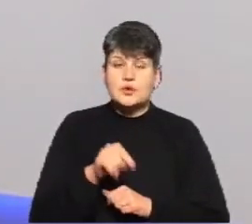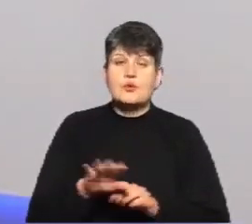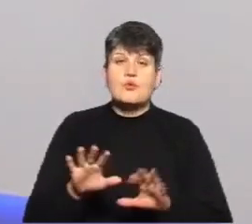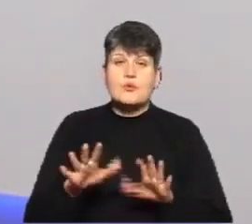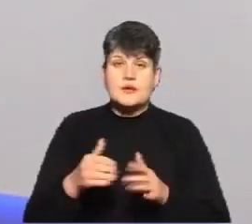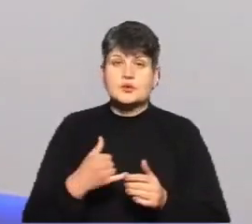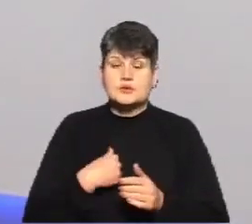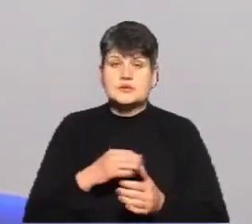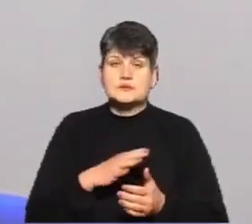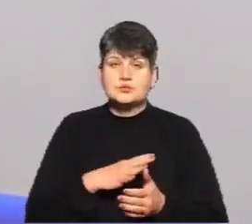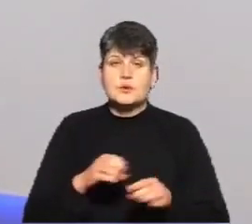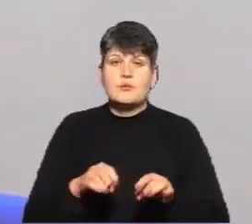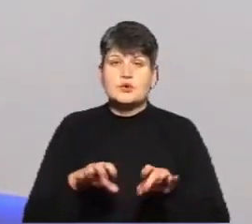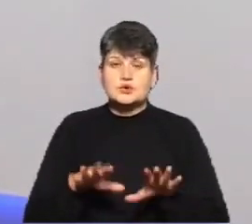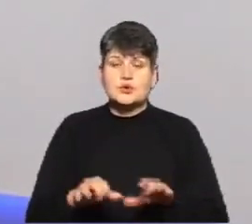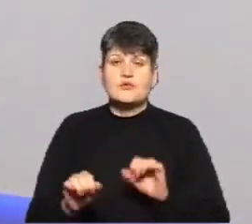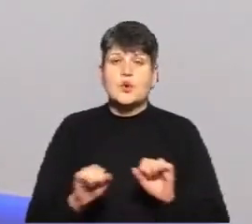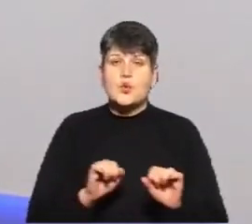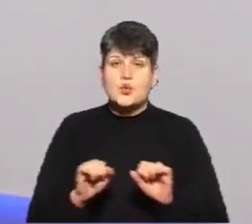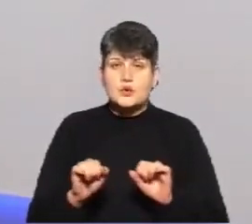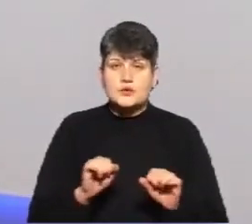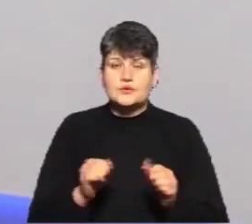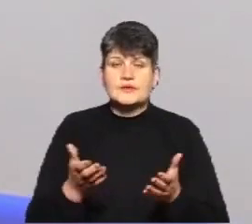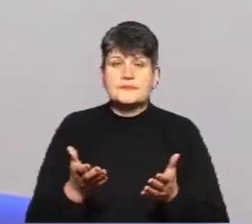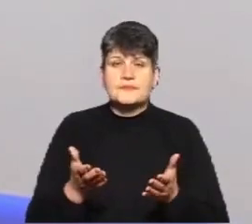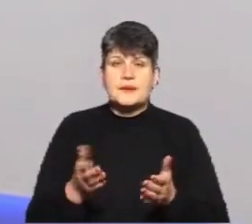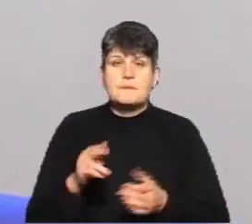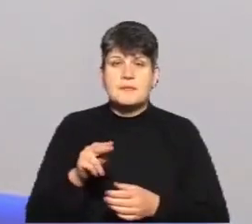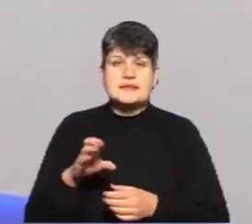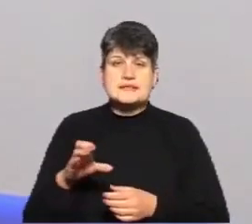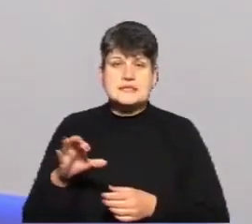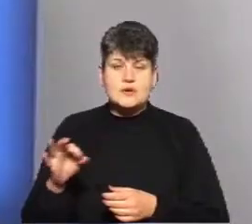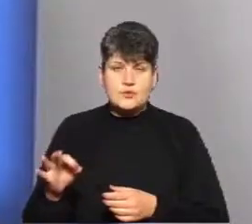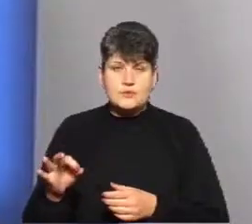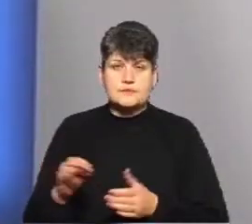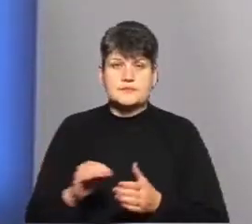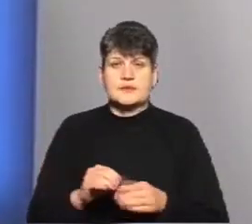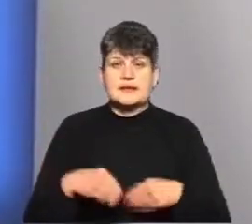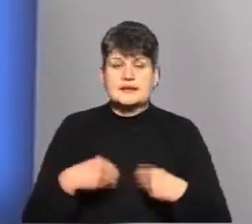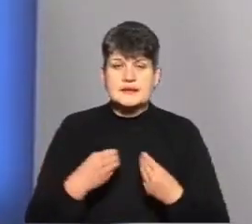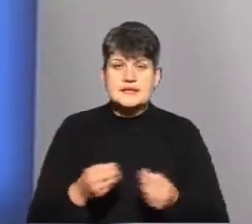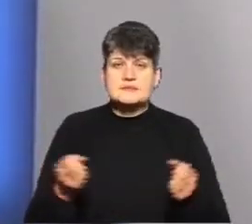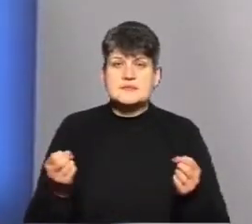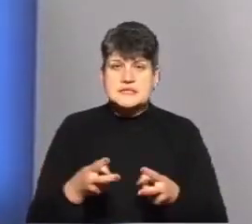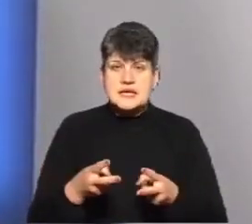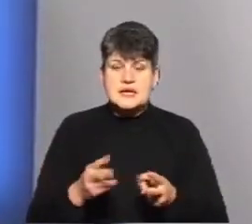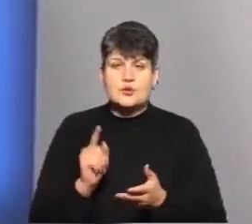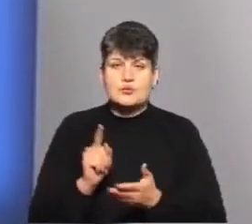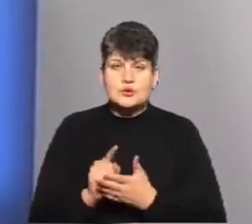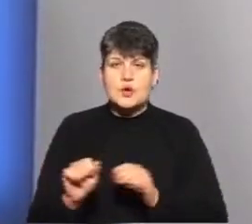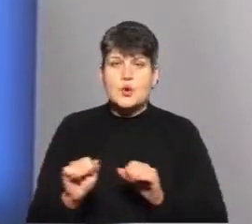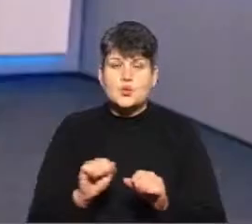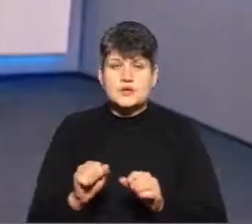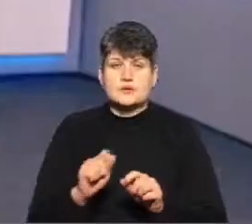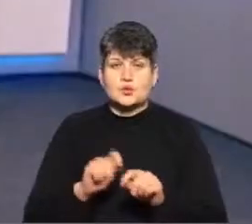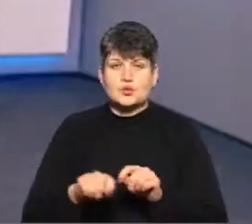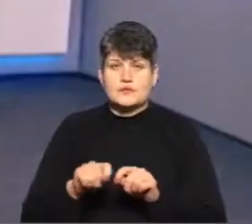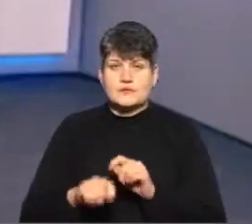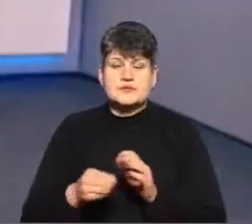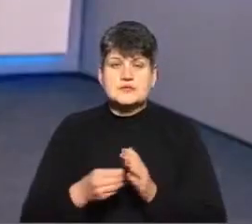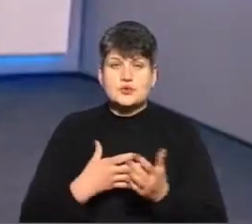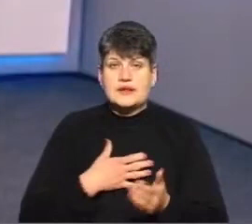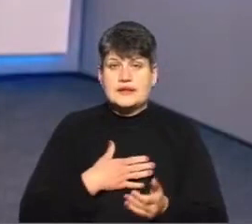постанови уряду, які так звані ПСО, покладання спеціальних обов'язків, де уряд регулював ціну. Але наші